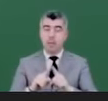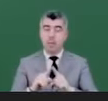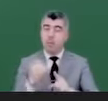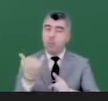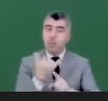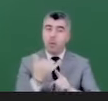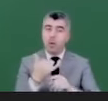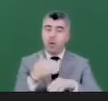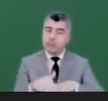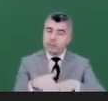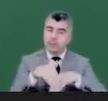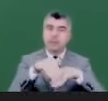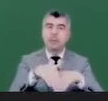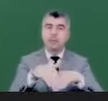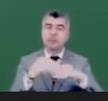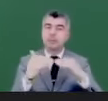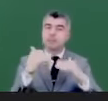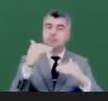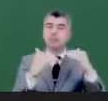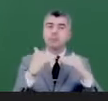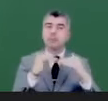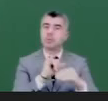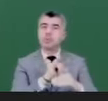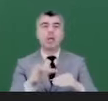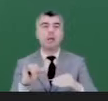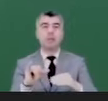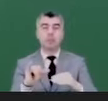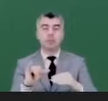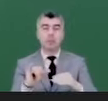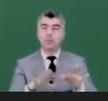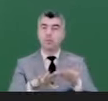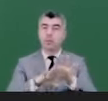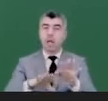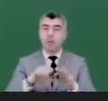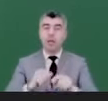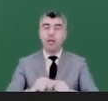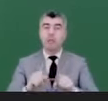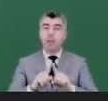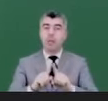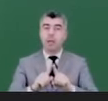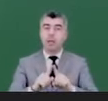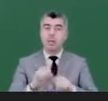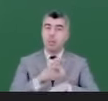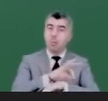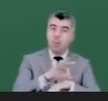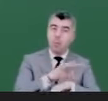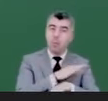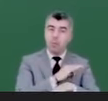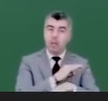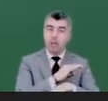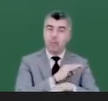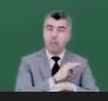تنطلق بشكل متوازن هذا هو اللي غ ضم التوازن ديال المجتمع الطبقه المتوسطه ماشي فقط